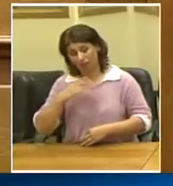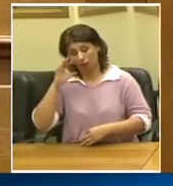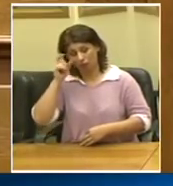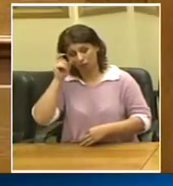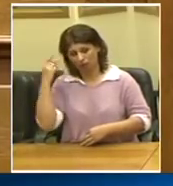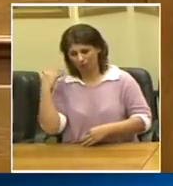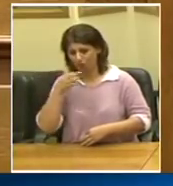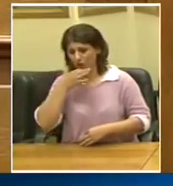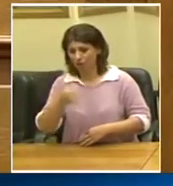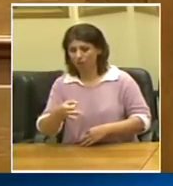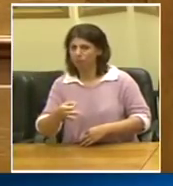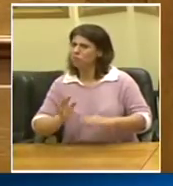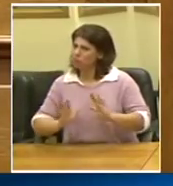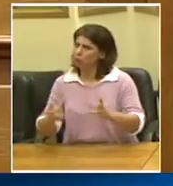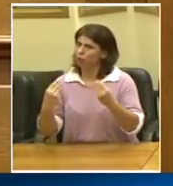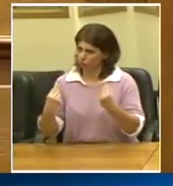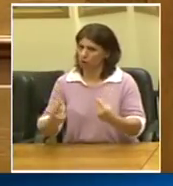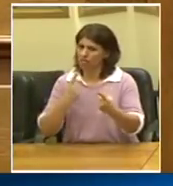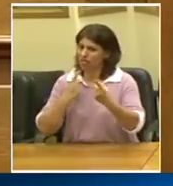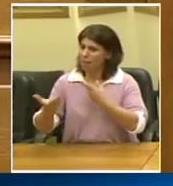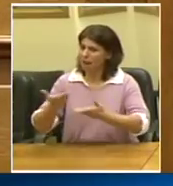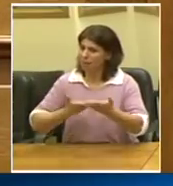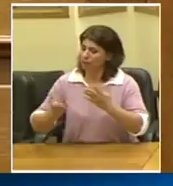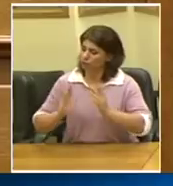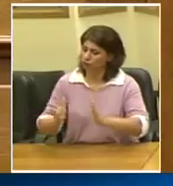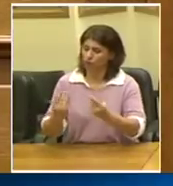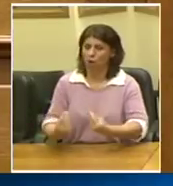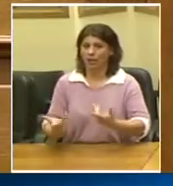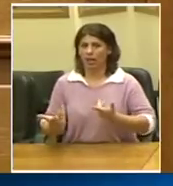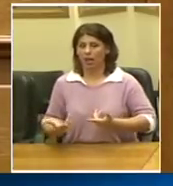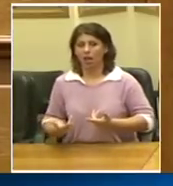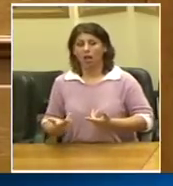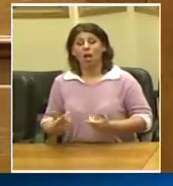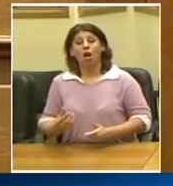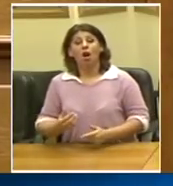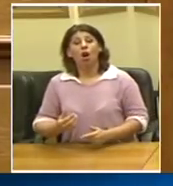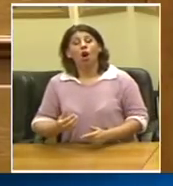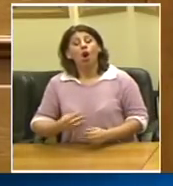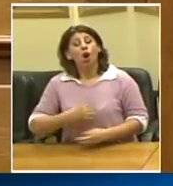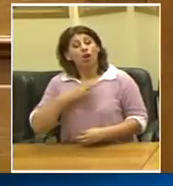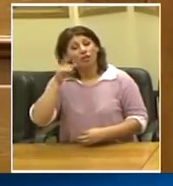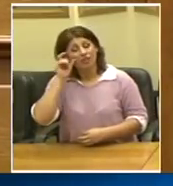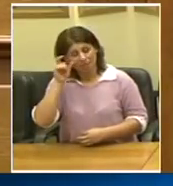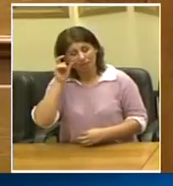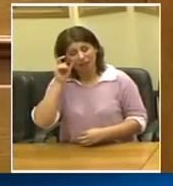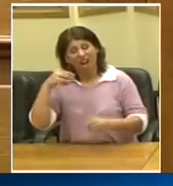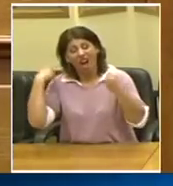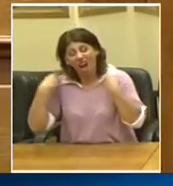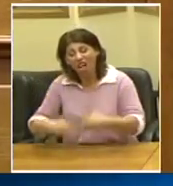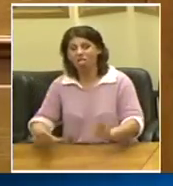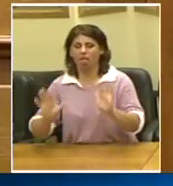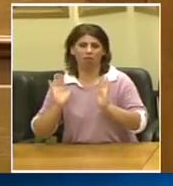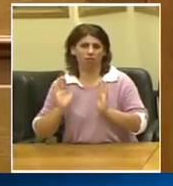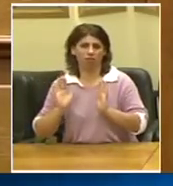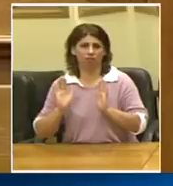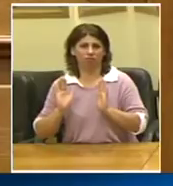λίγο μας δήλωσε ότι τα πήγε πολύ καλά στη διαπραγμάτευση, ότι ο κύριος Σαμαράς τα έκαμε μουσκεμα. Αυτή ήταν η